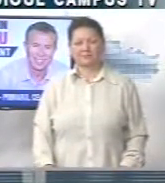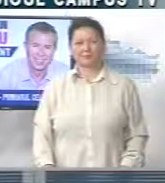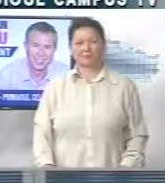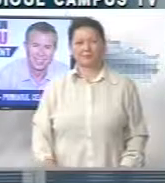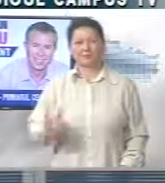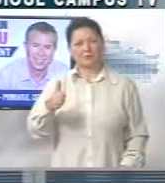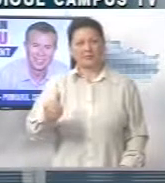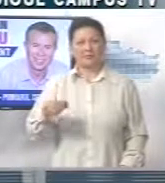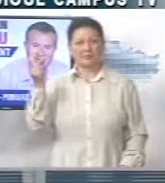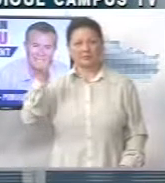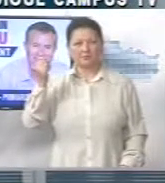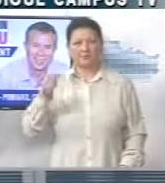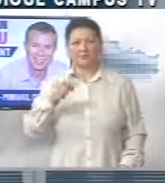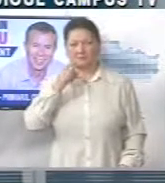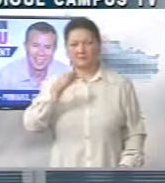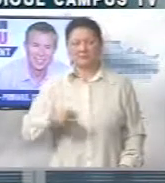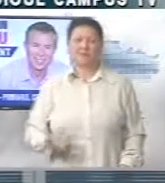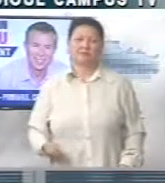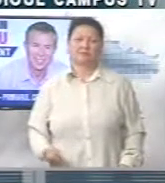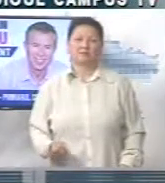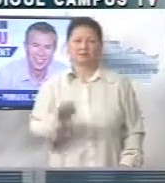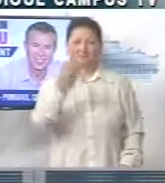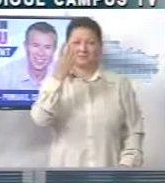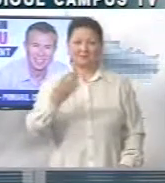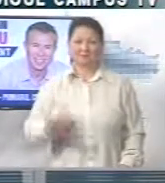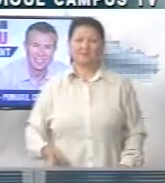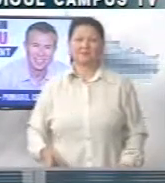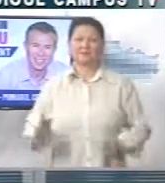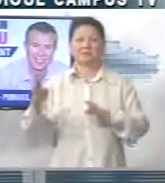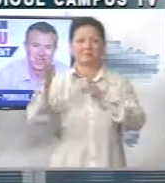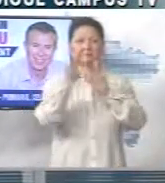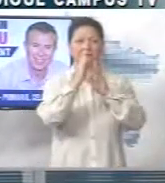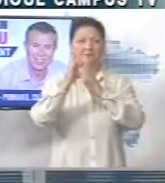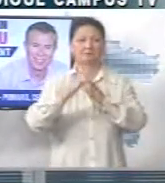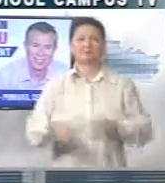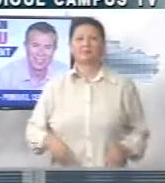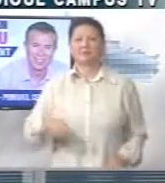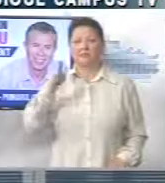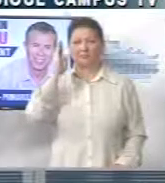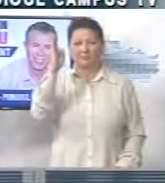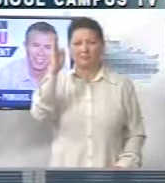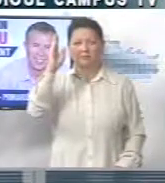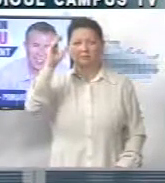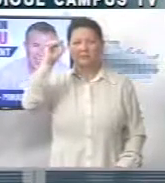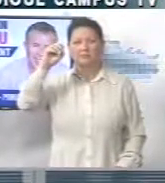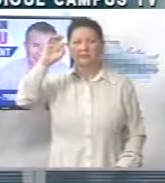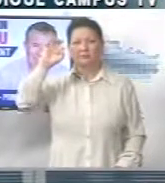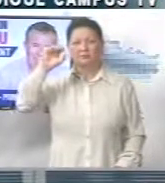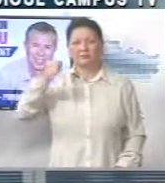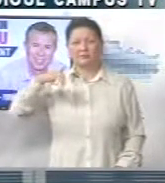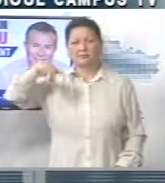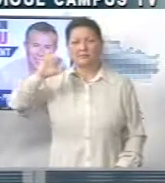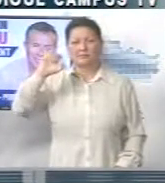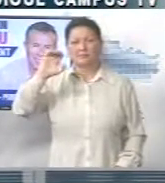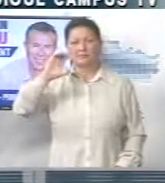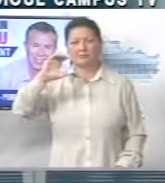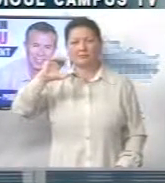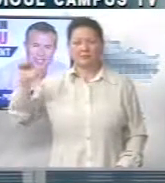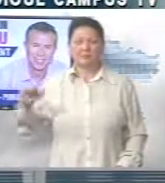presupunea la momentul respectiv ființarea unei grădini botanice, un mini grădini botanice în Parcul Crâng, pentru că sunt foarte